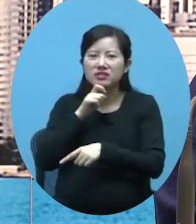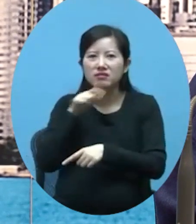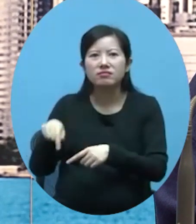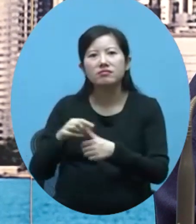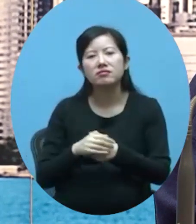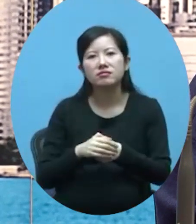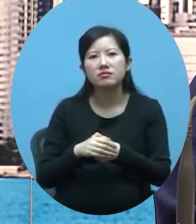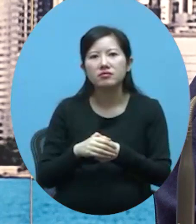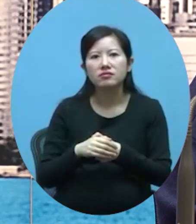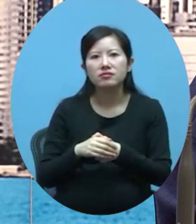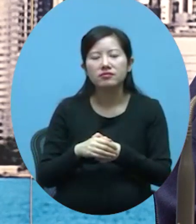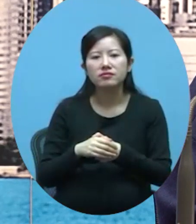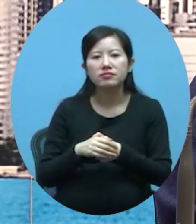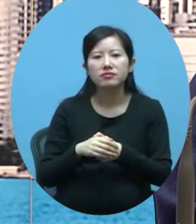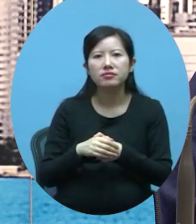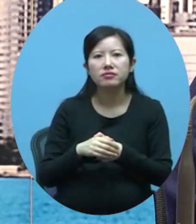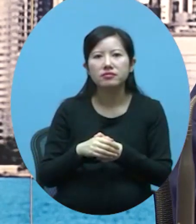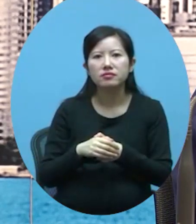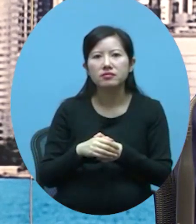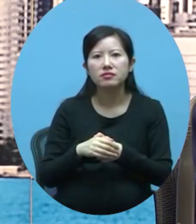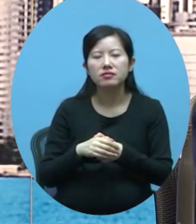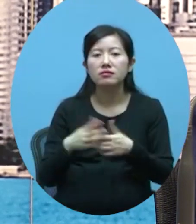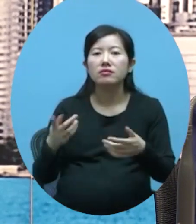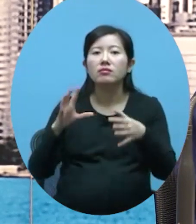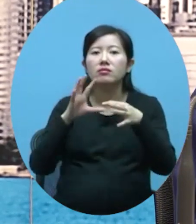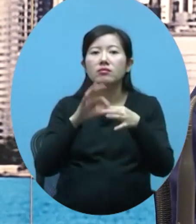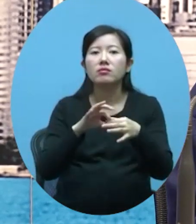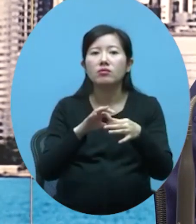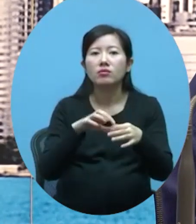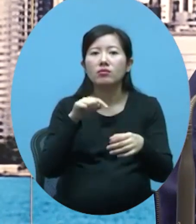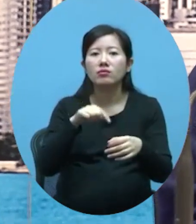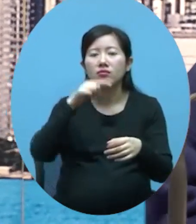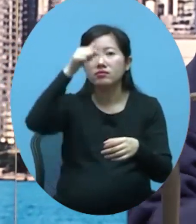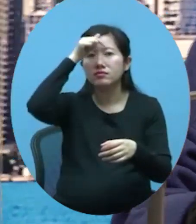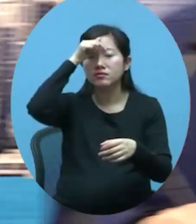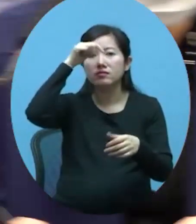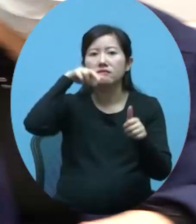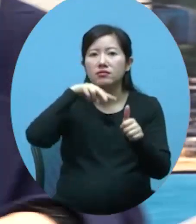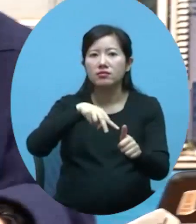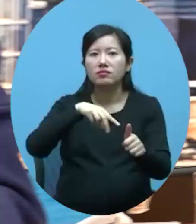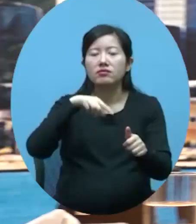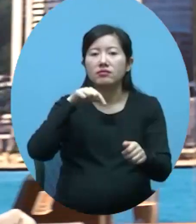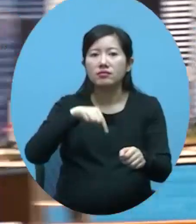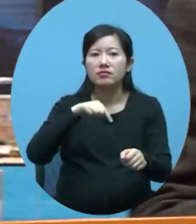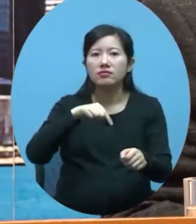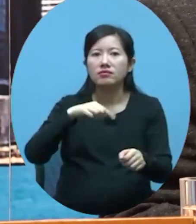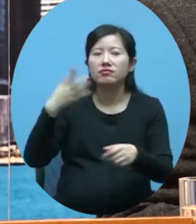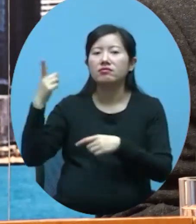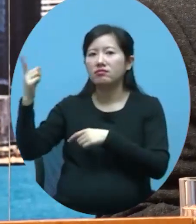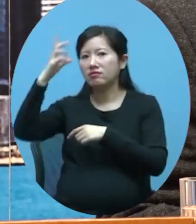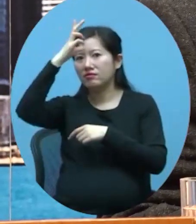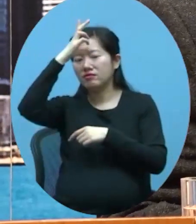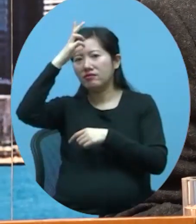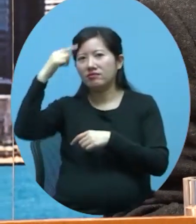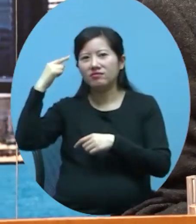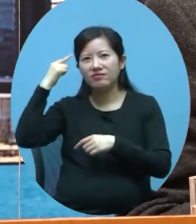好的那或者我回答一下其他問題那首先呢關於那個醫院局現在就是政府想再進一步